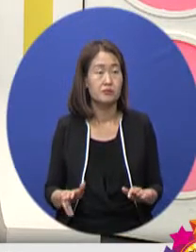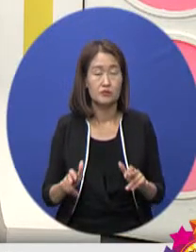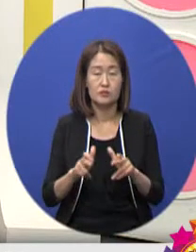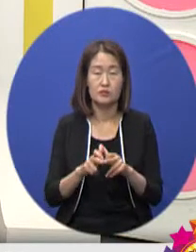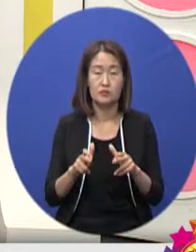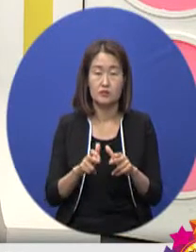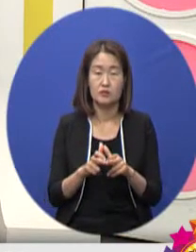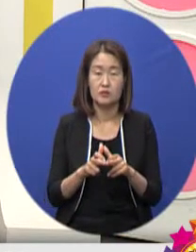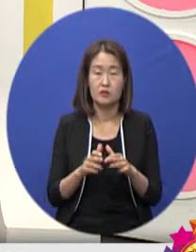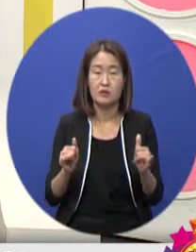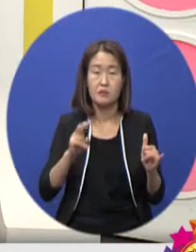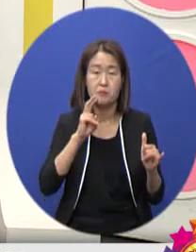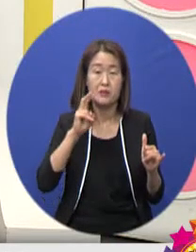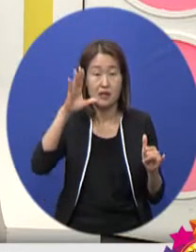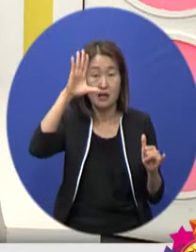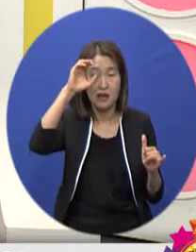장애인